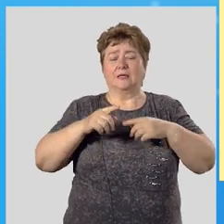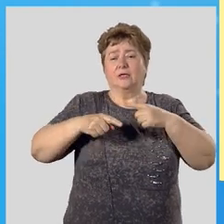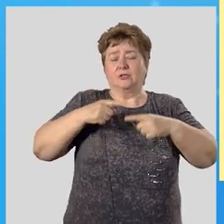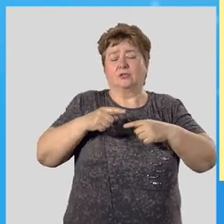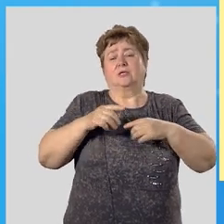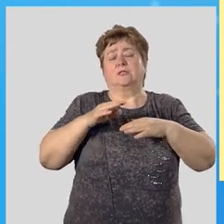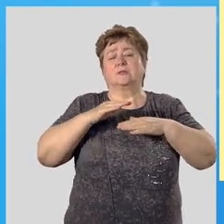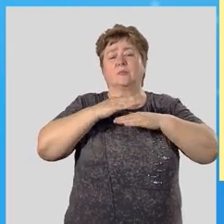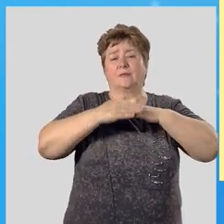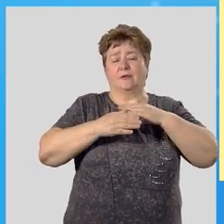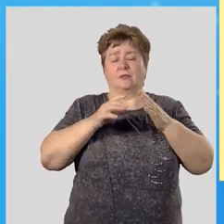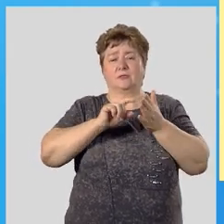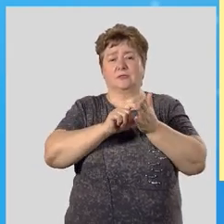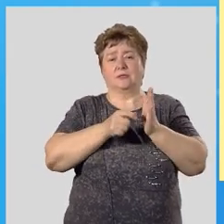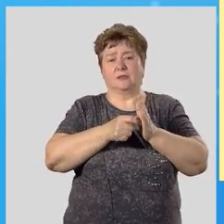поверхность клетки.